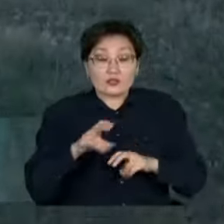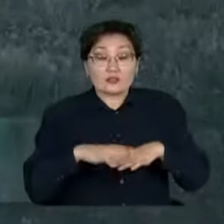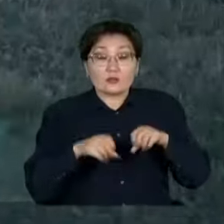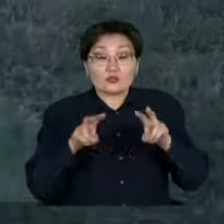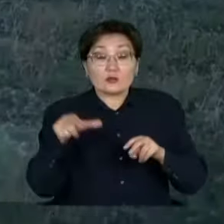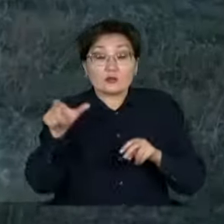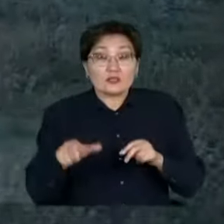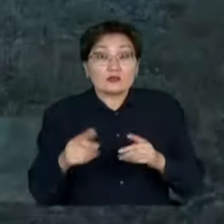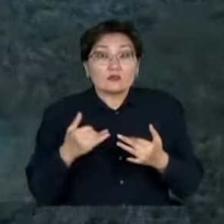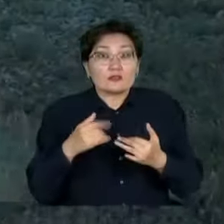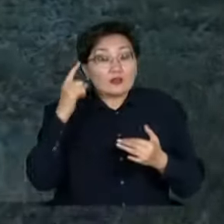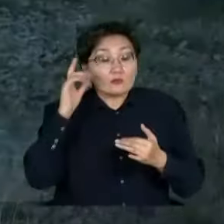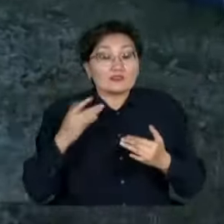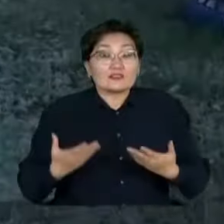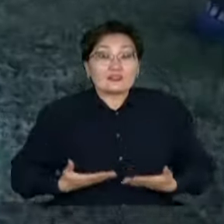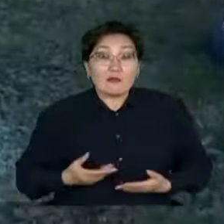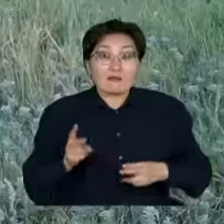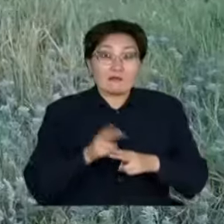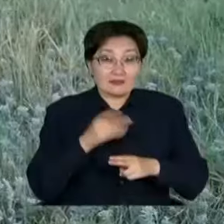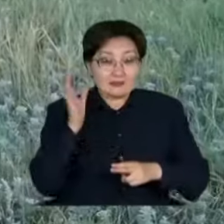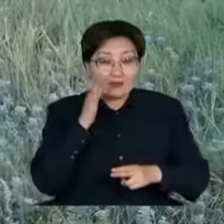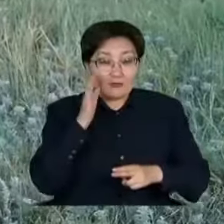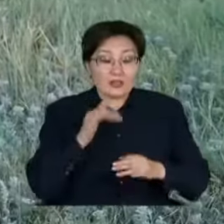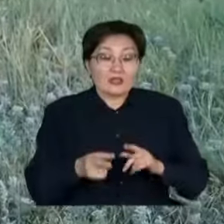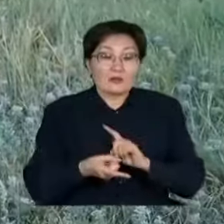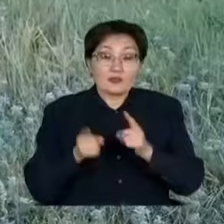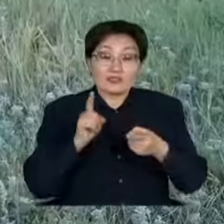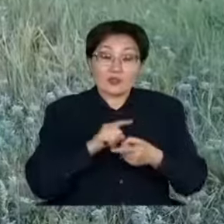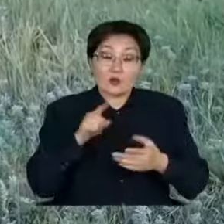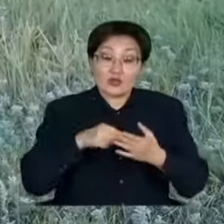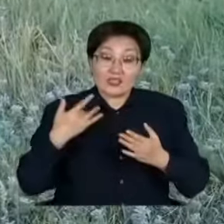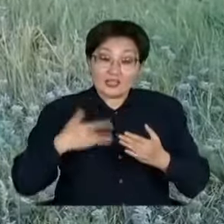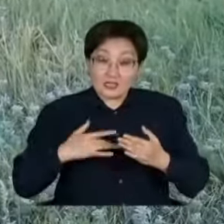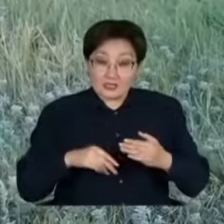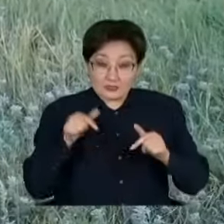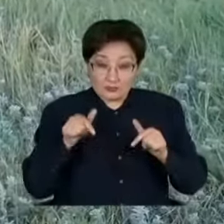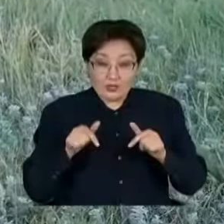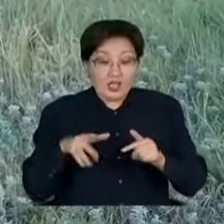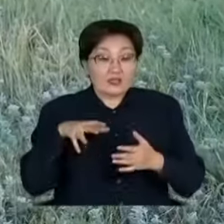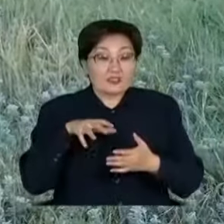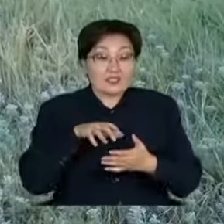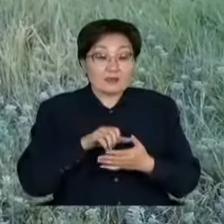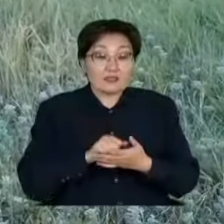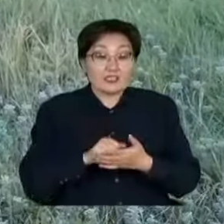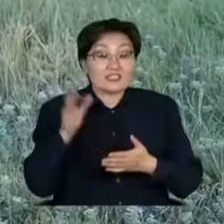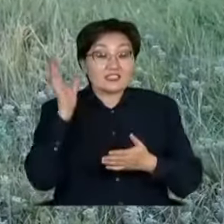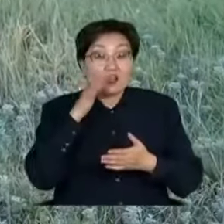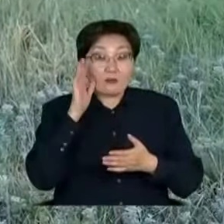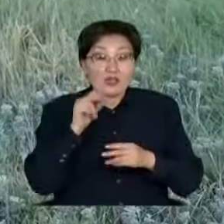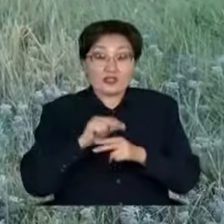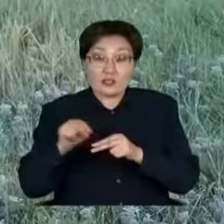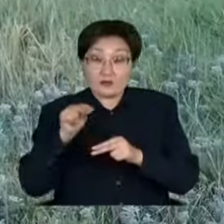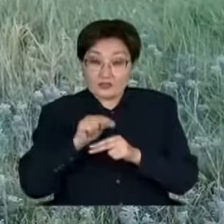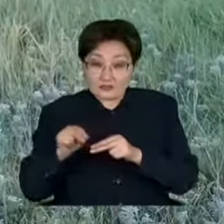наливкин уже не представляе себе жизни без собак перевёлся Я с города Тараза занима занимаюсь собаками